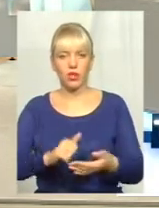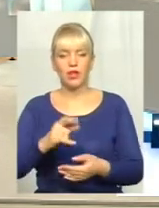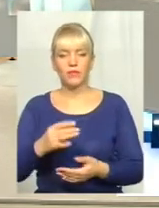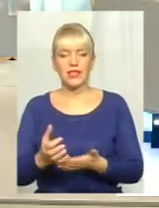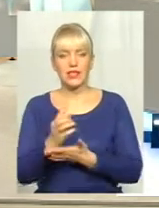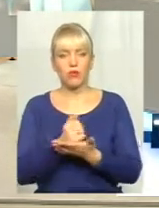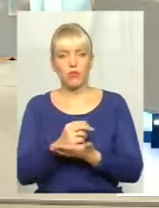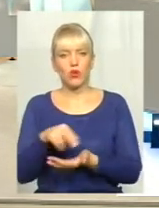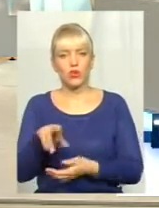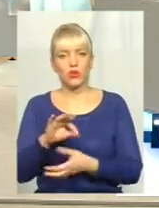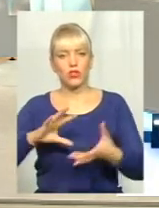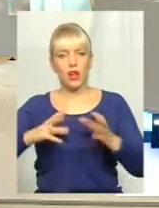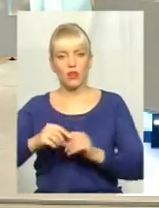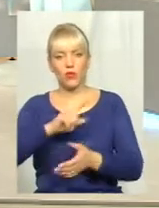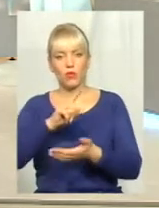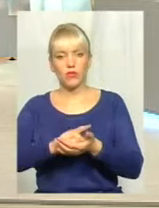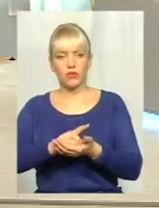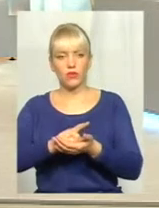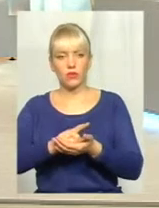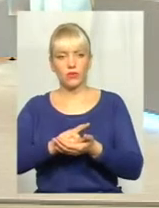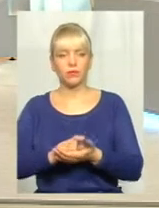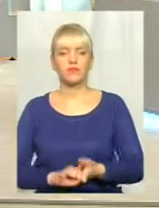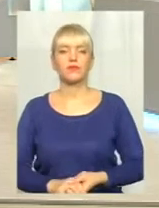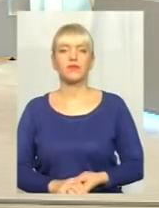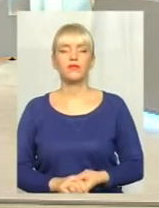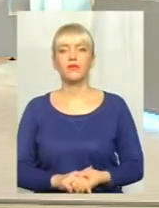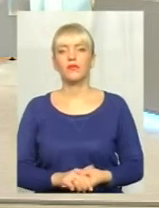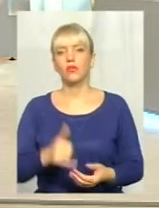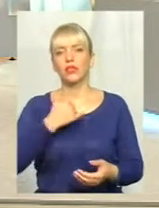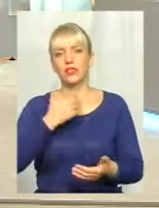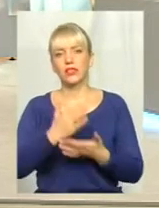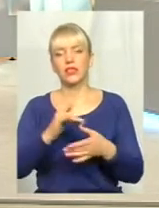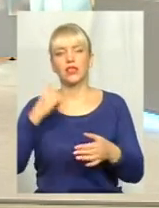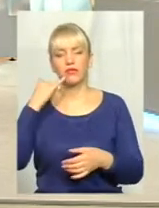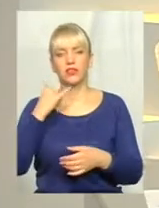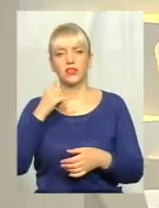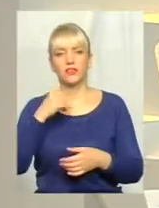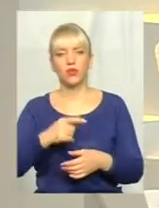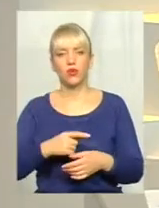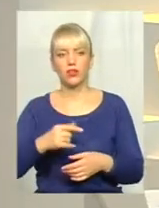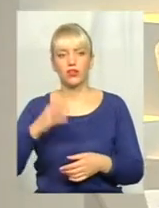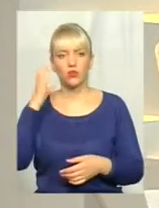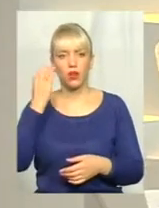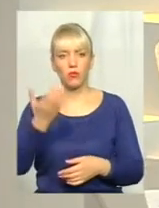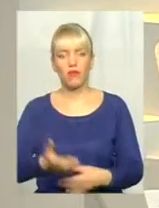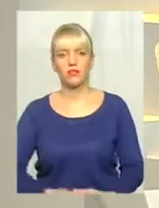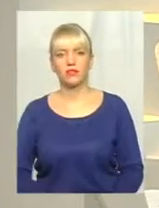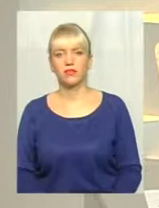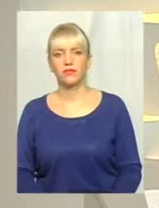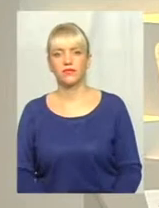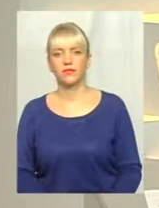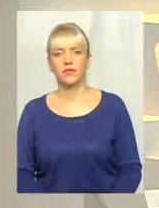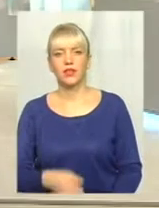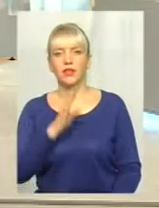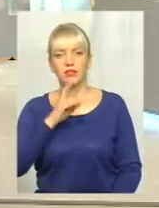до загальнообов'язкових державних фондів. У нас дякую за відповідь. У нас є телефонний дзвінок. Слухаємо вас. Говоріть, будь ласка.